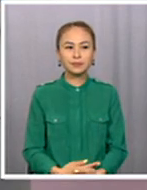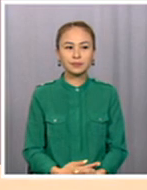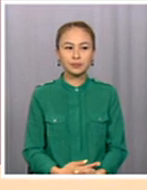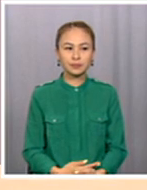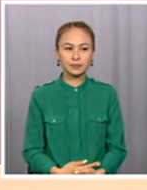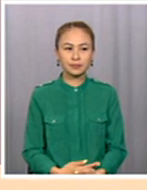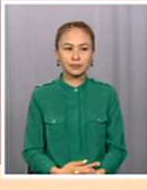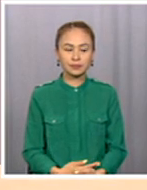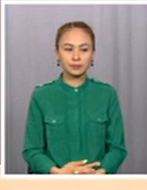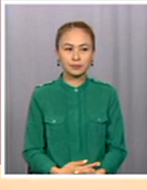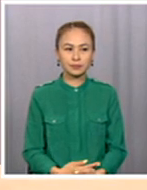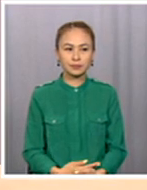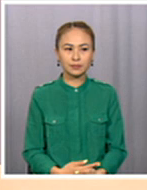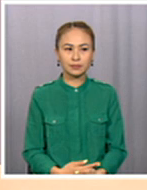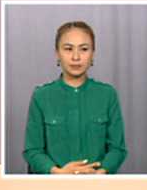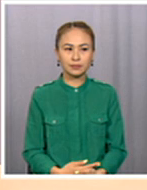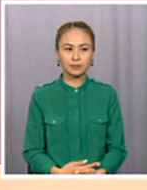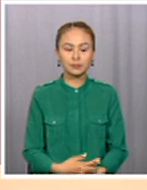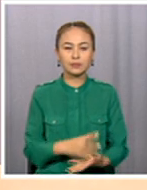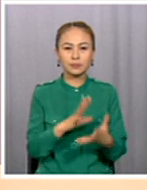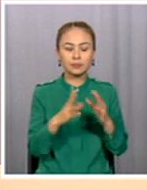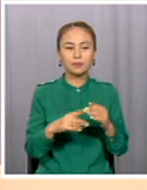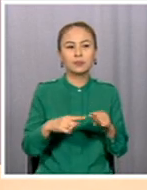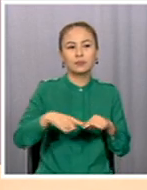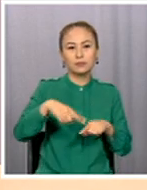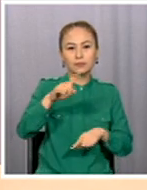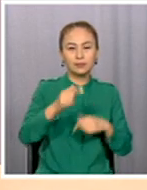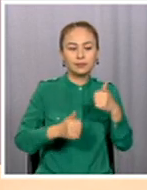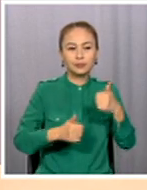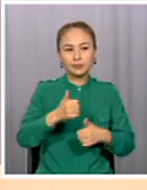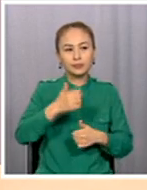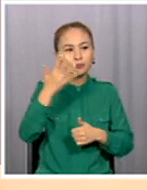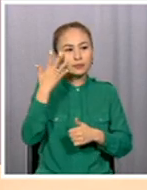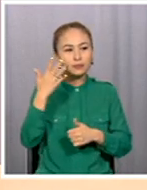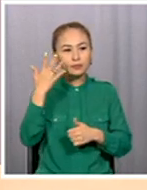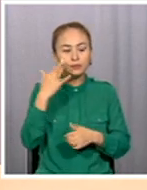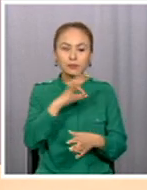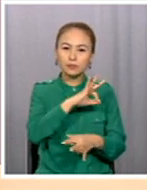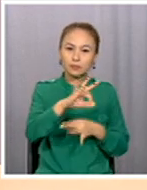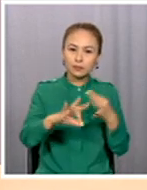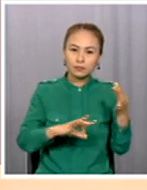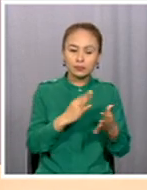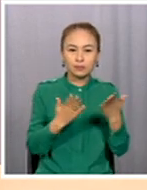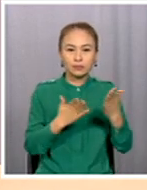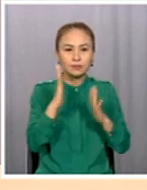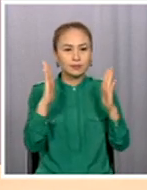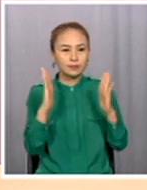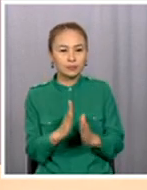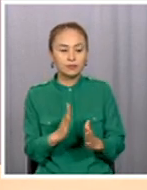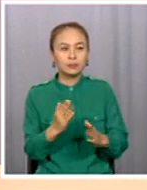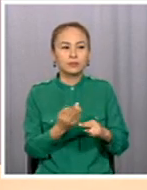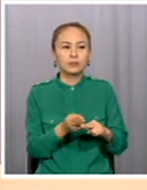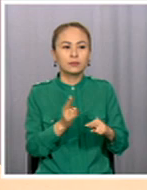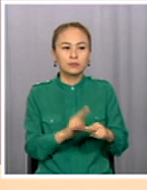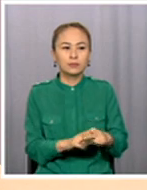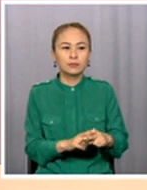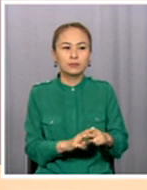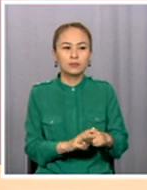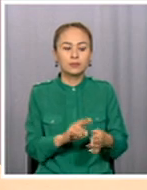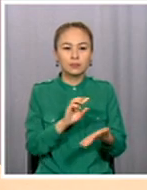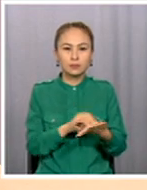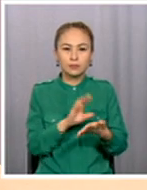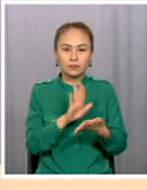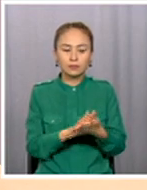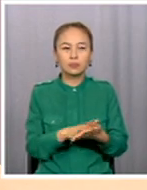сақтаңдар. Заттардың ұзындығын салыстыру нәтижесін артық және кем белгілерінің көмегімен санды